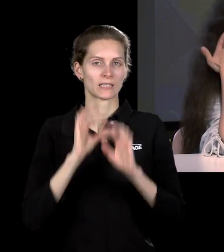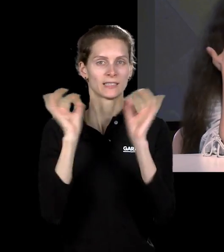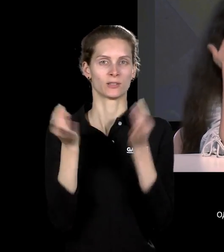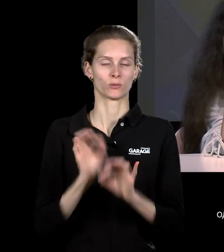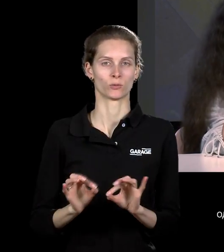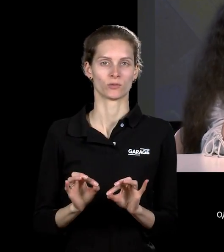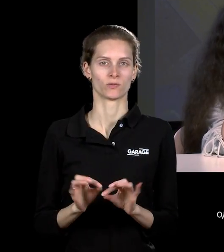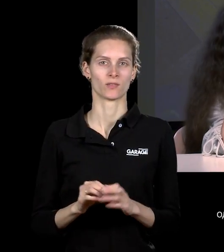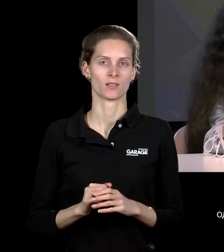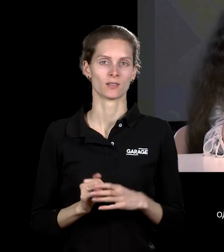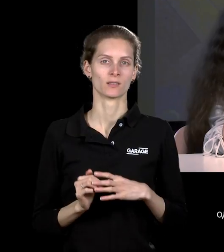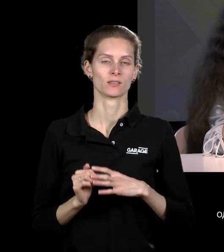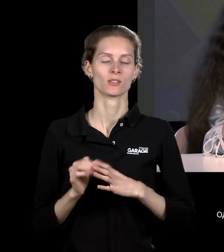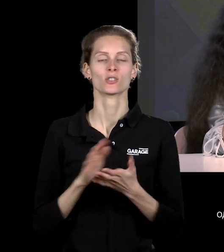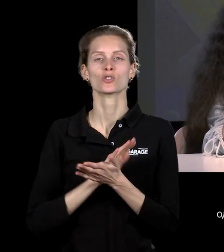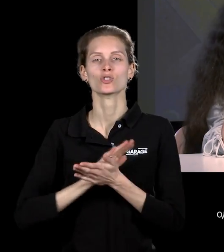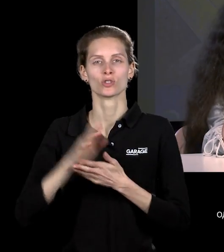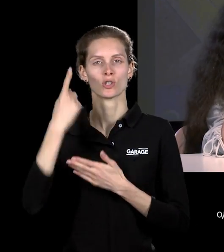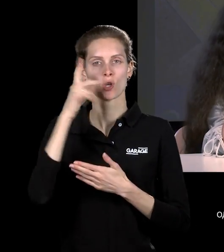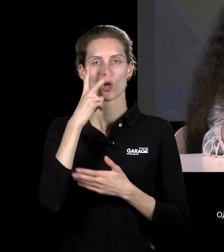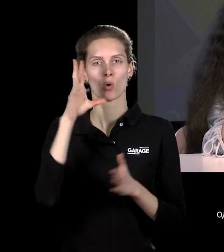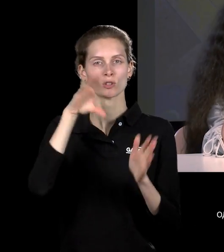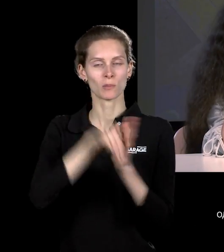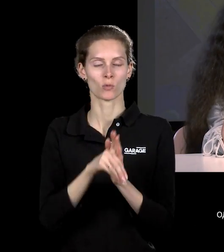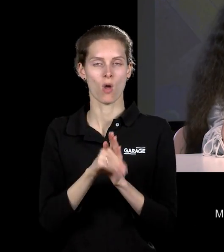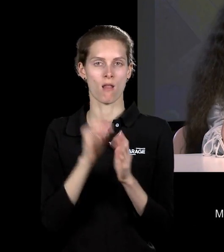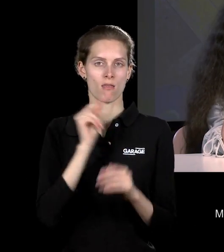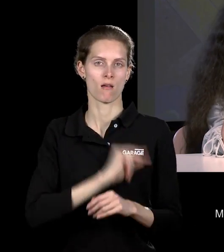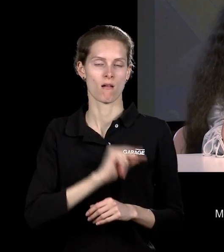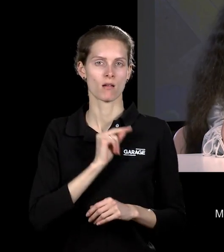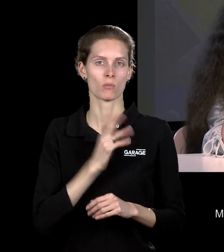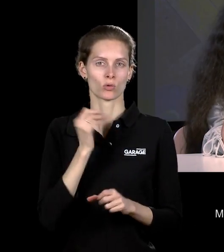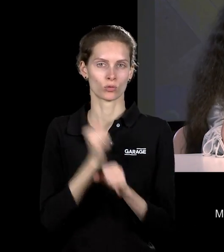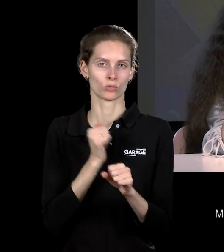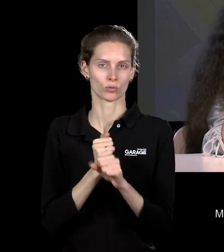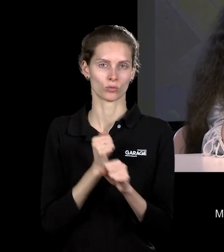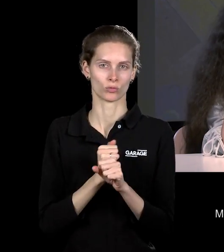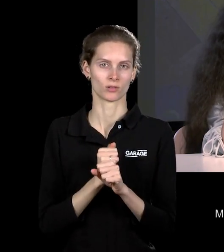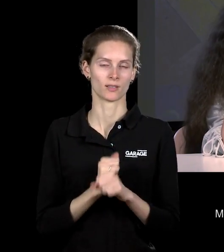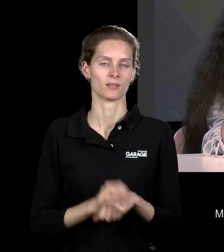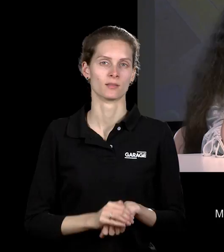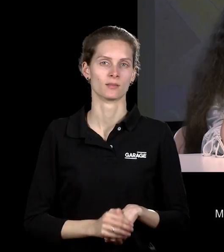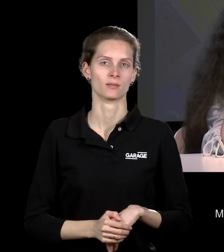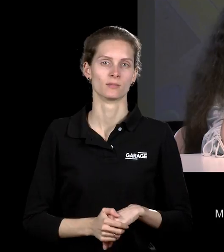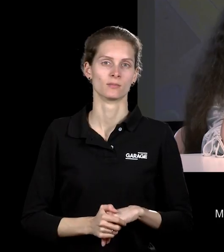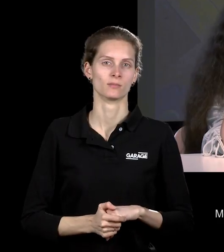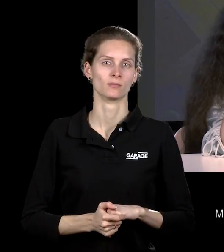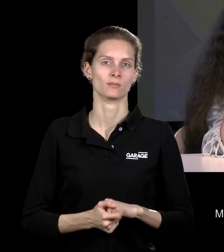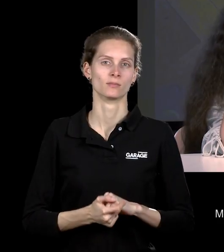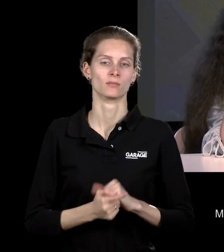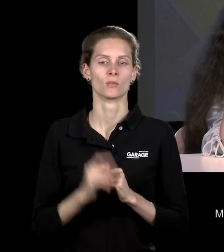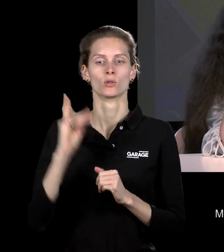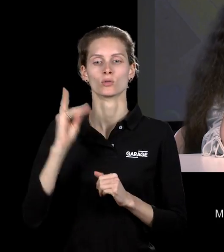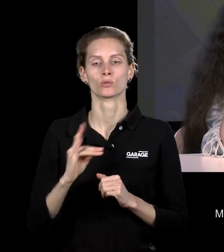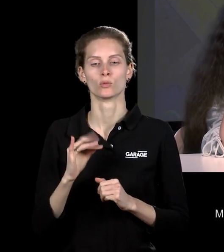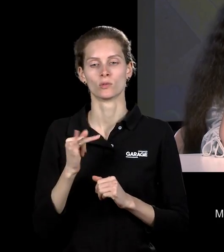работе, может быть, одной из самых чистых концептуальных, именно концептуальных работ, которые были созданы, это может быть даже чище, чем стул и три